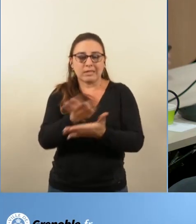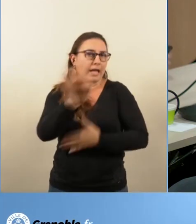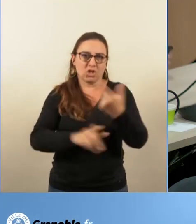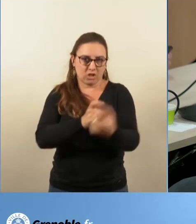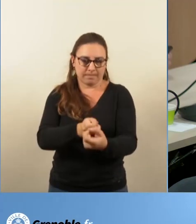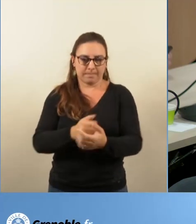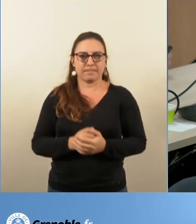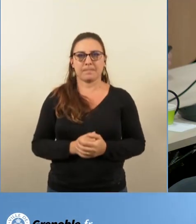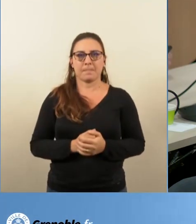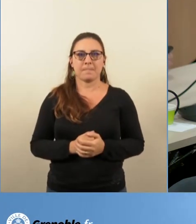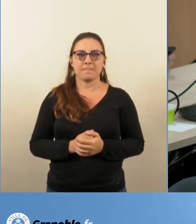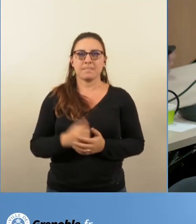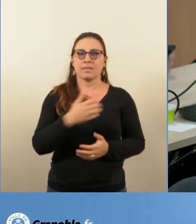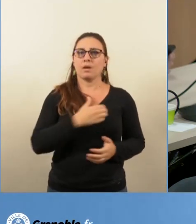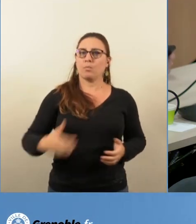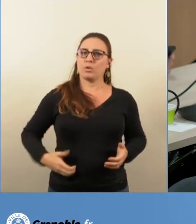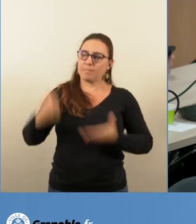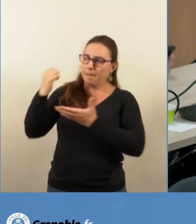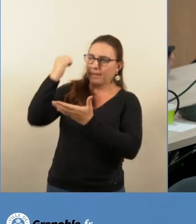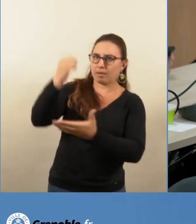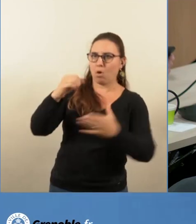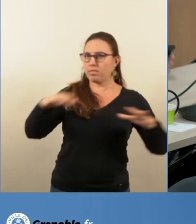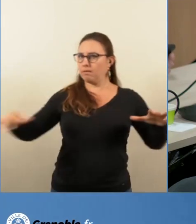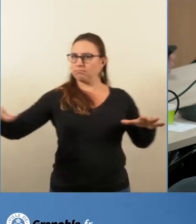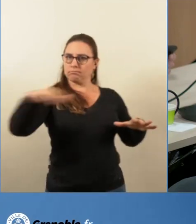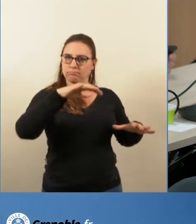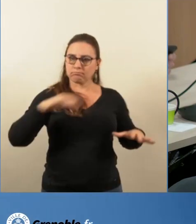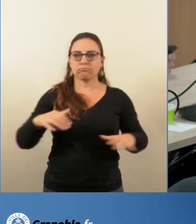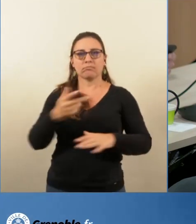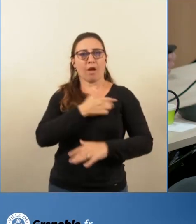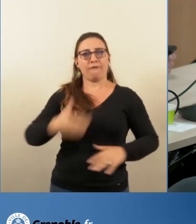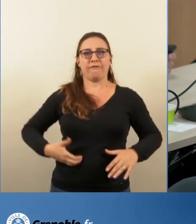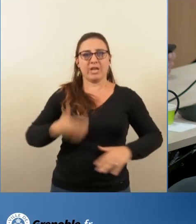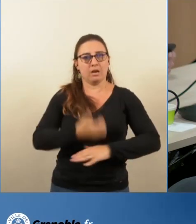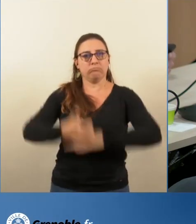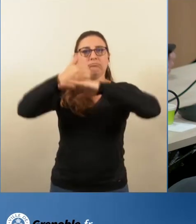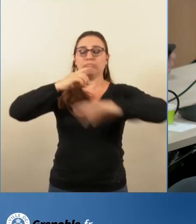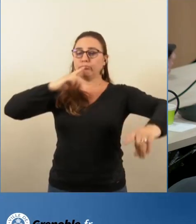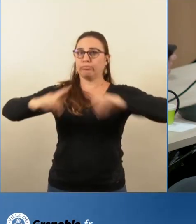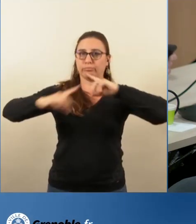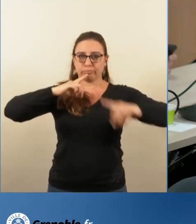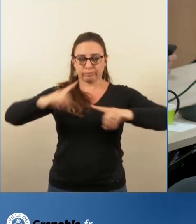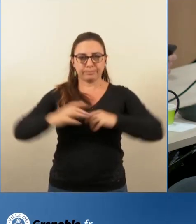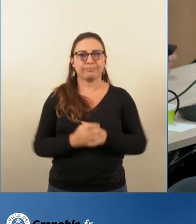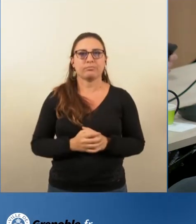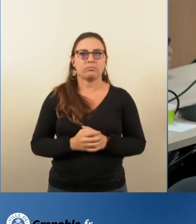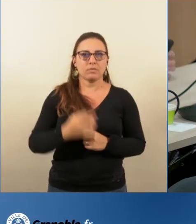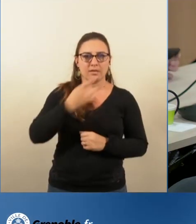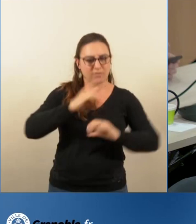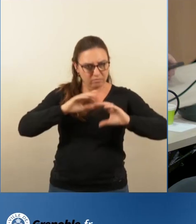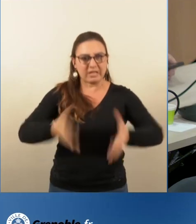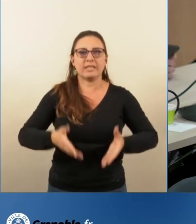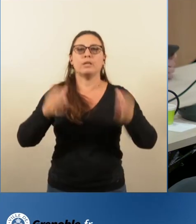à l'échelle du patrimoine municipal où la ville est donc maître d'ouvrage la ville est en situation de décider